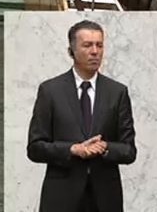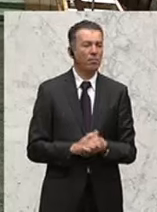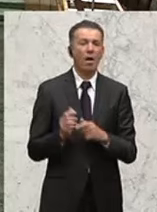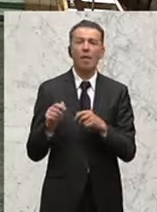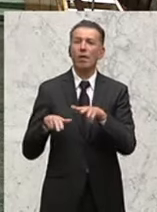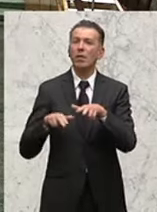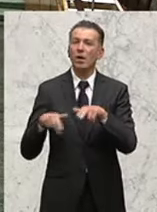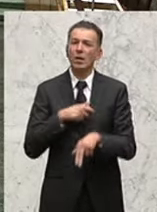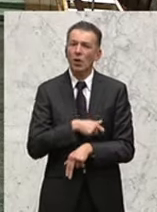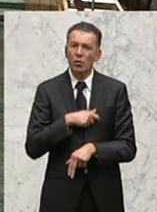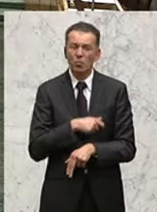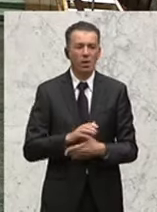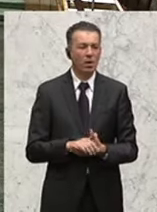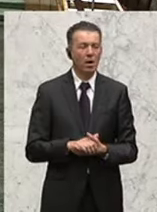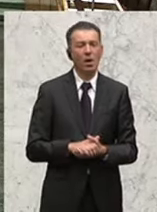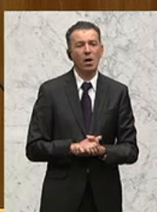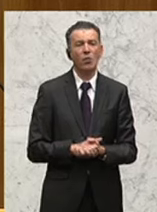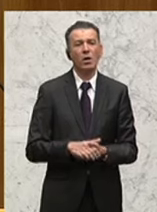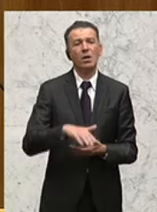Dieter Broos von den Grünen ist schon am Wort.